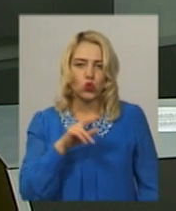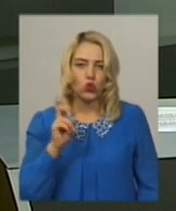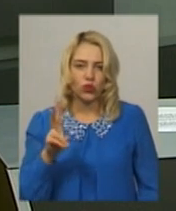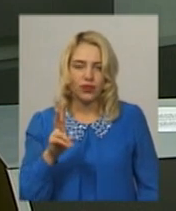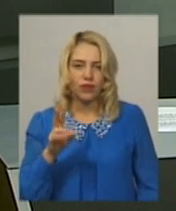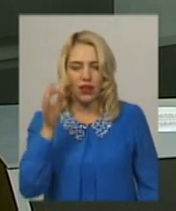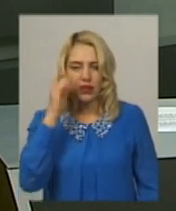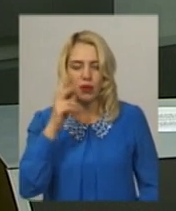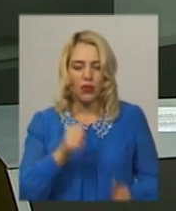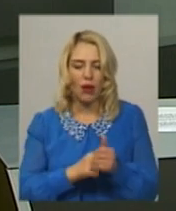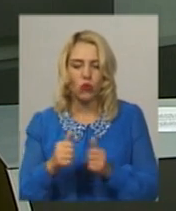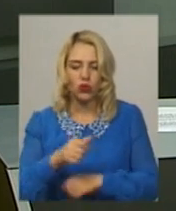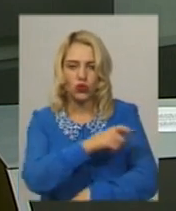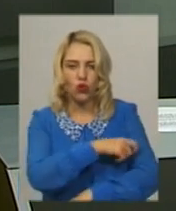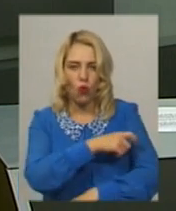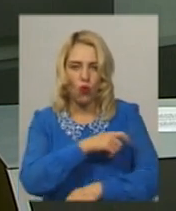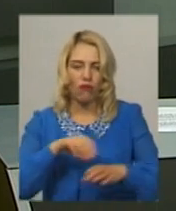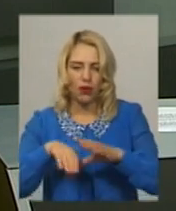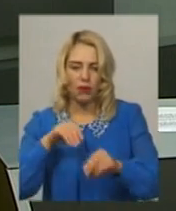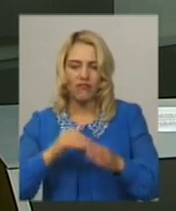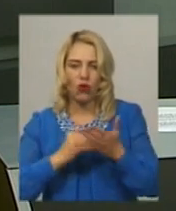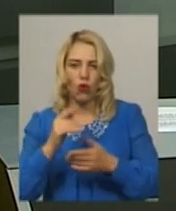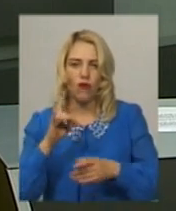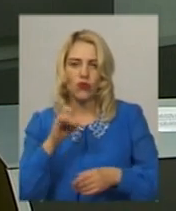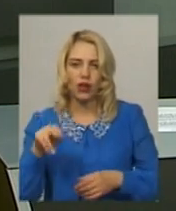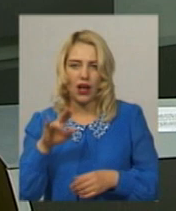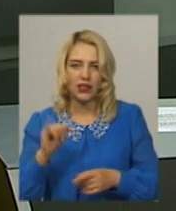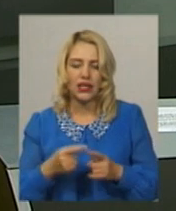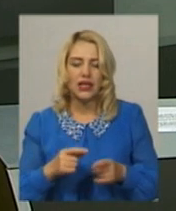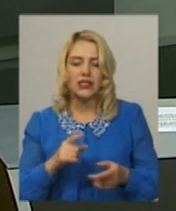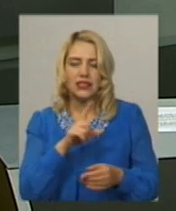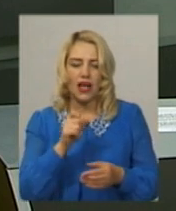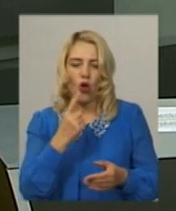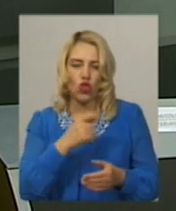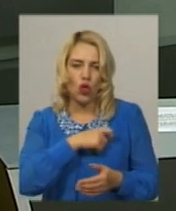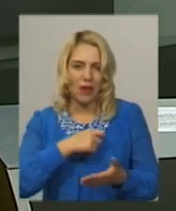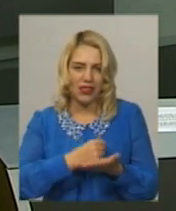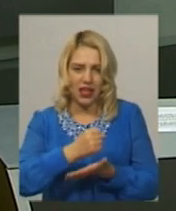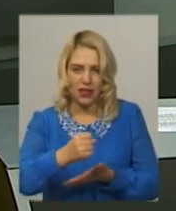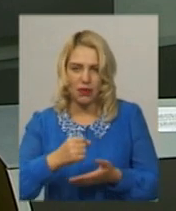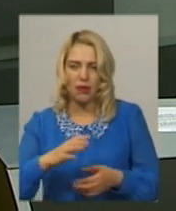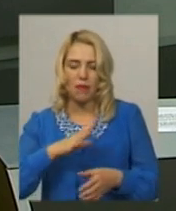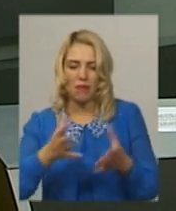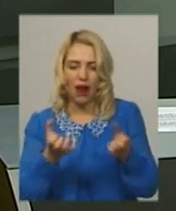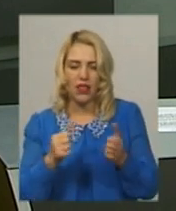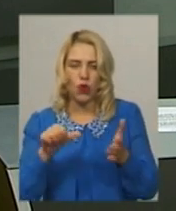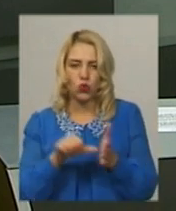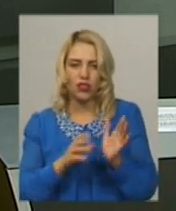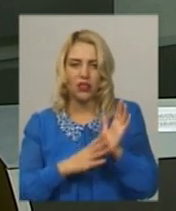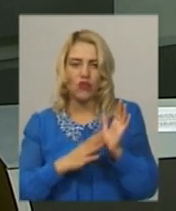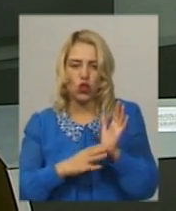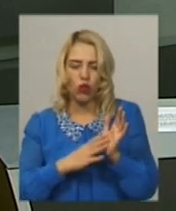Нагадаю, на позачергових виборах до Верховної Ради за одномандатними виборчими округами Хмельниччини брали участь 90 кандидатів у